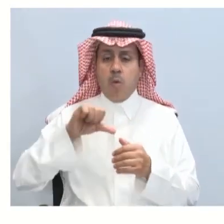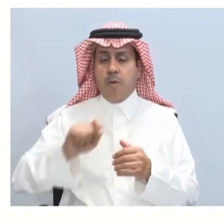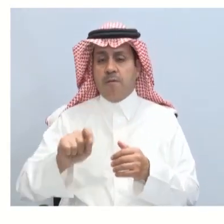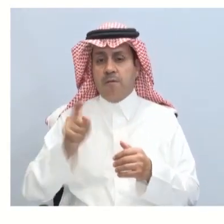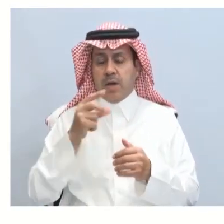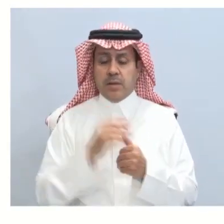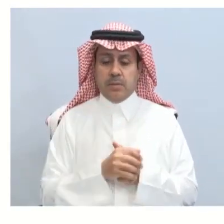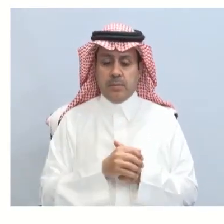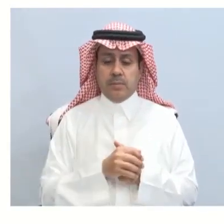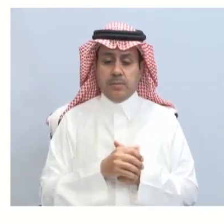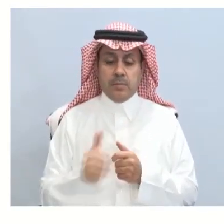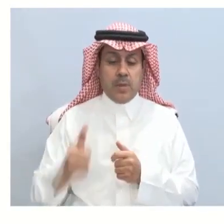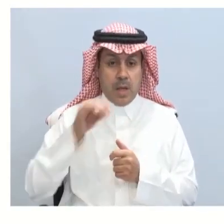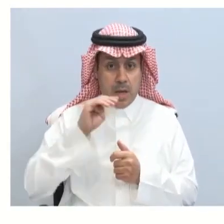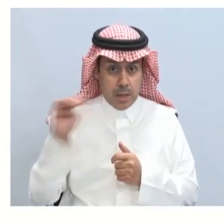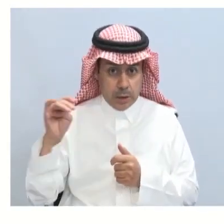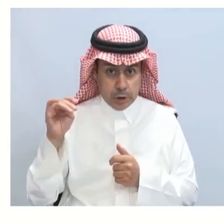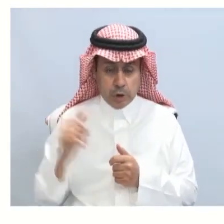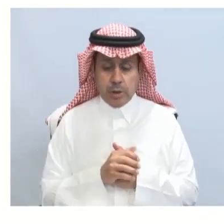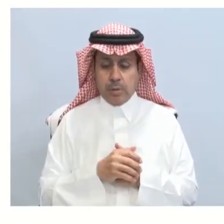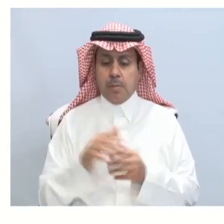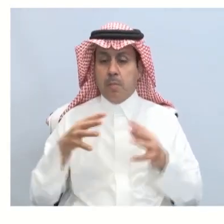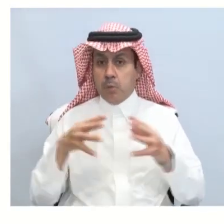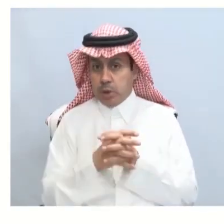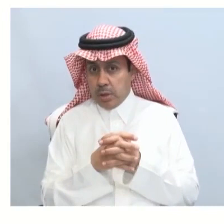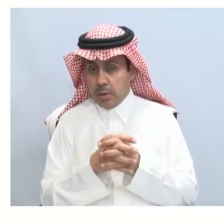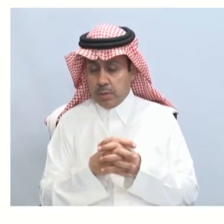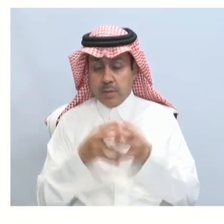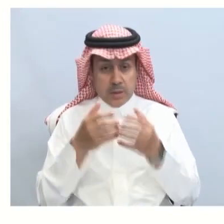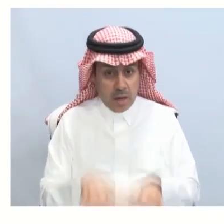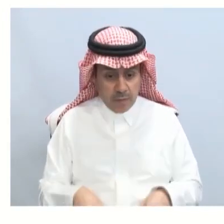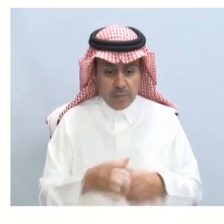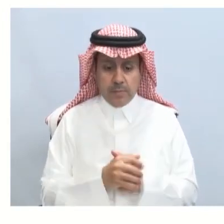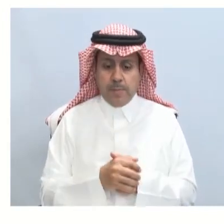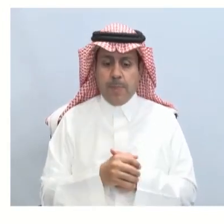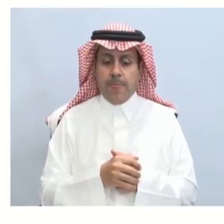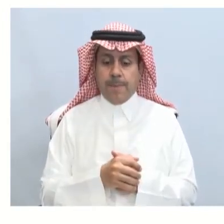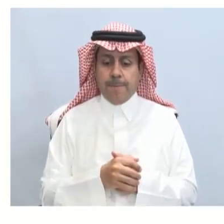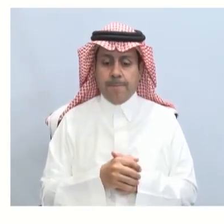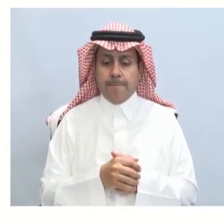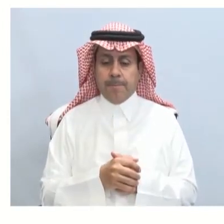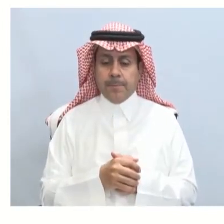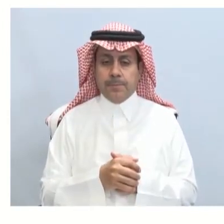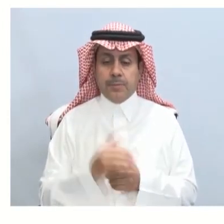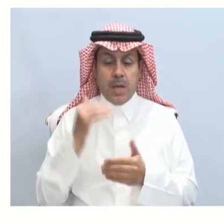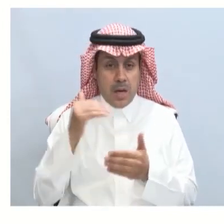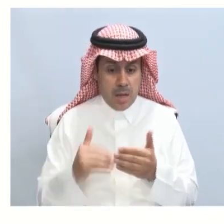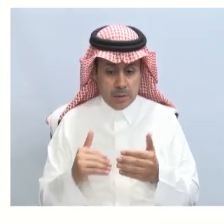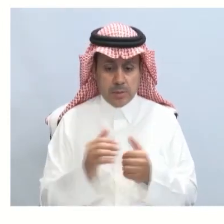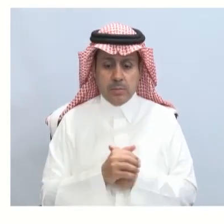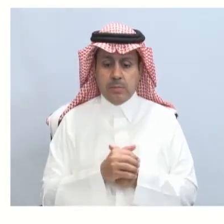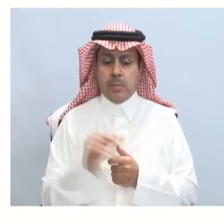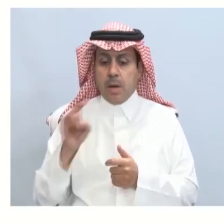وهنا الاجير المشترك اذا تلف بفعله او فرط وتعدى اما الحالات